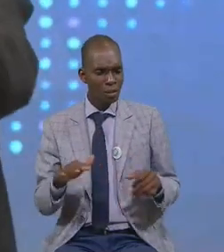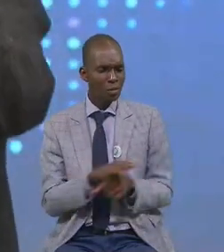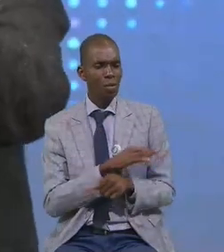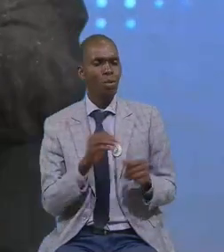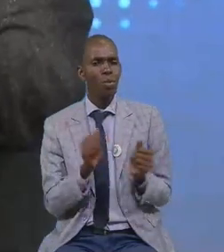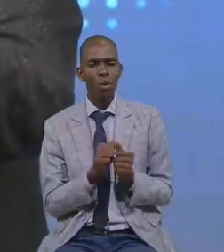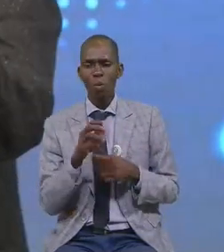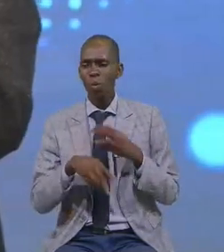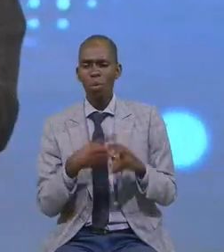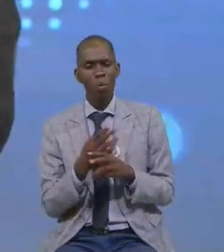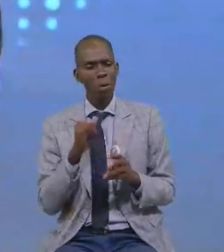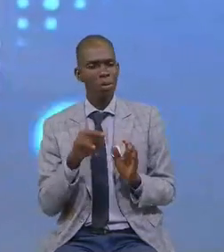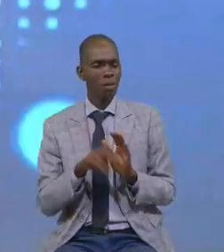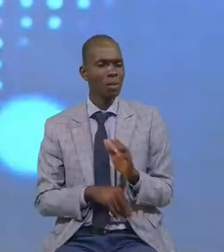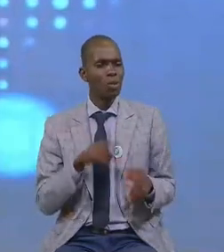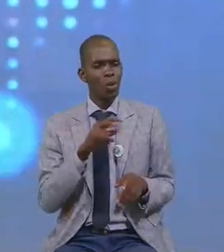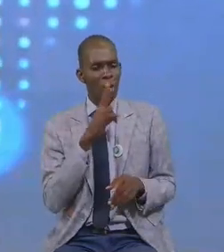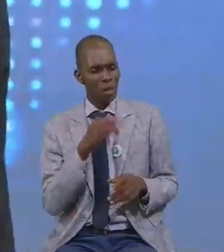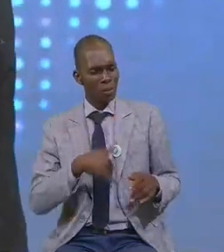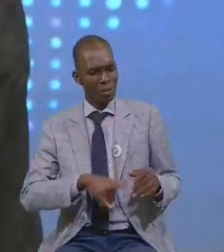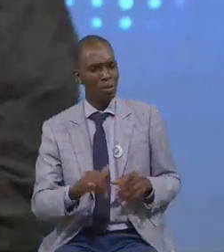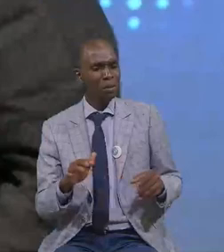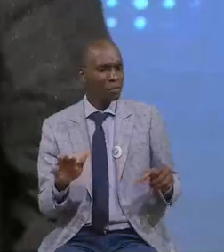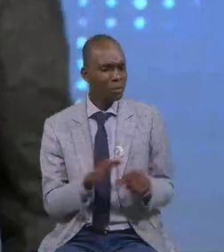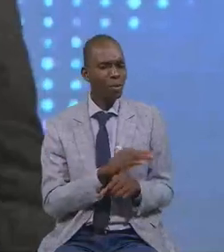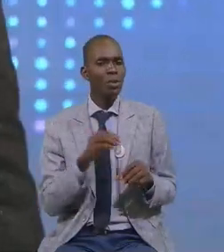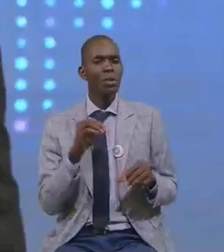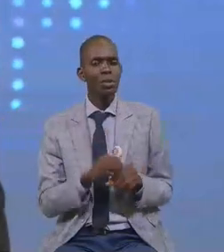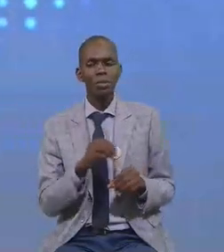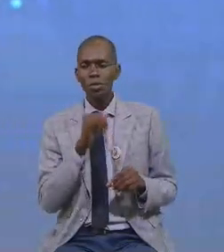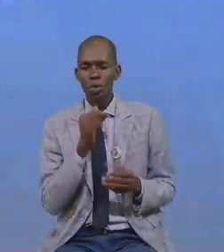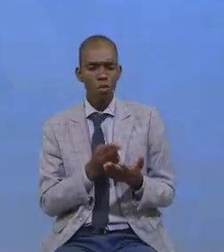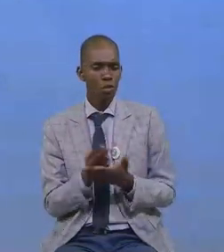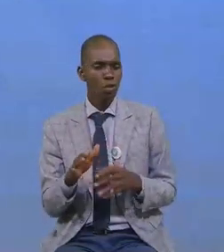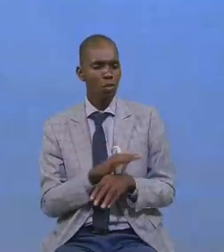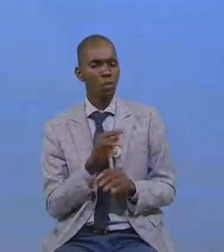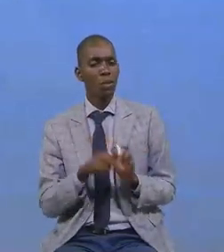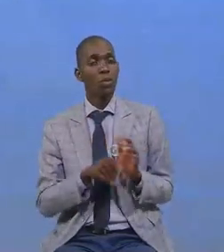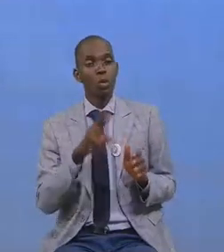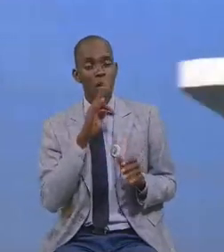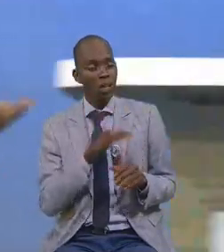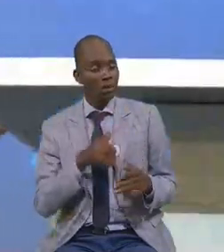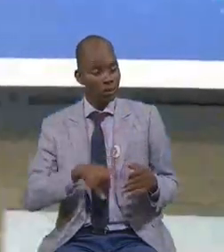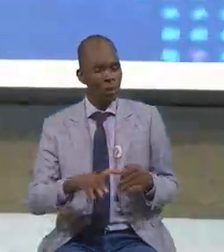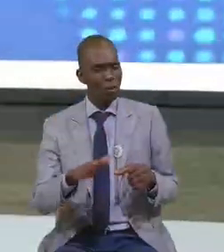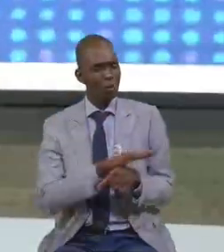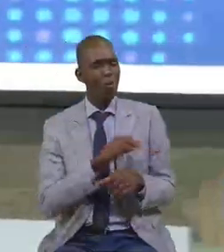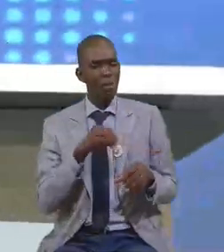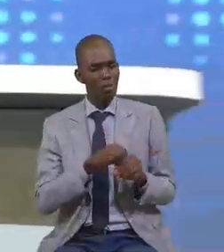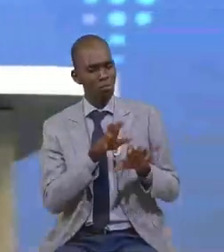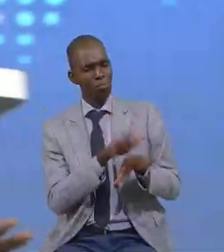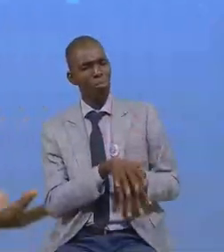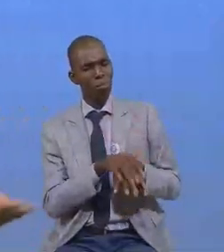Tu continues de semer selon l'impiété. Tu sèmes selon la malhonnêteté, le mensonge. Tu sèmes